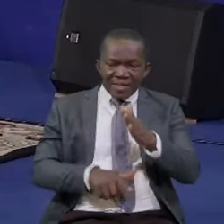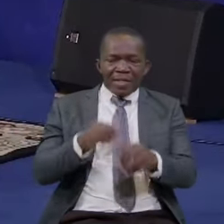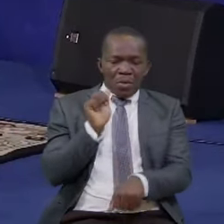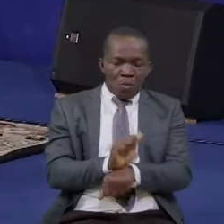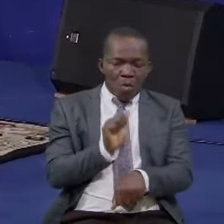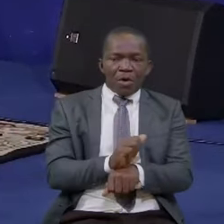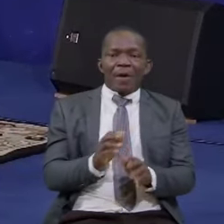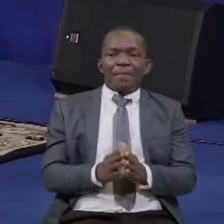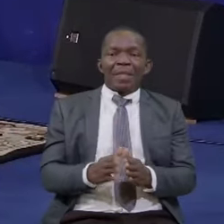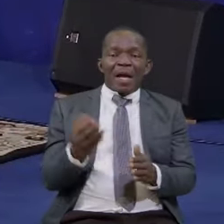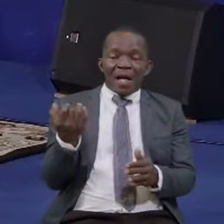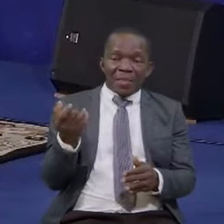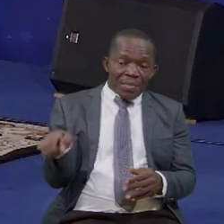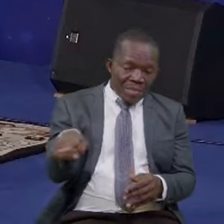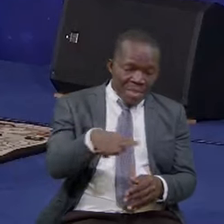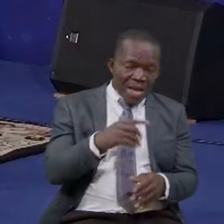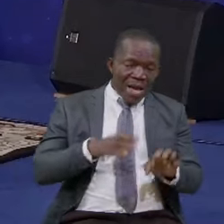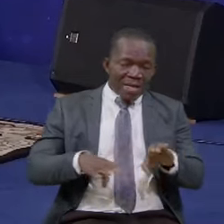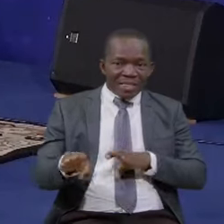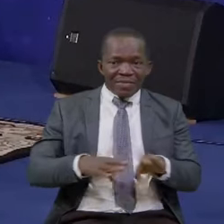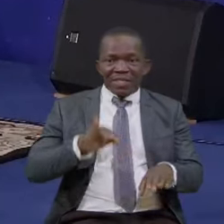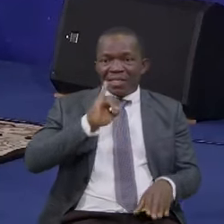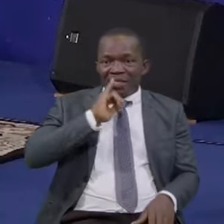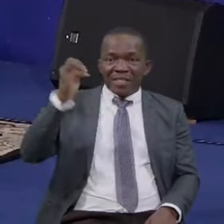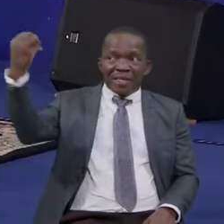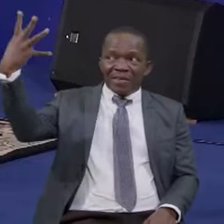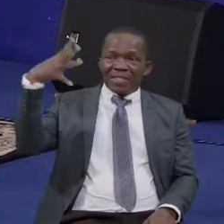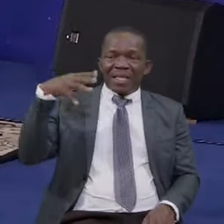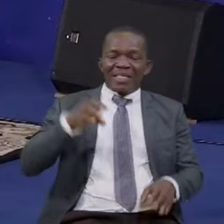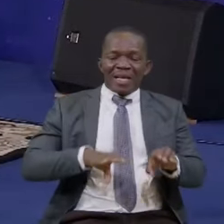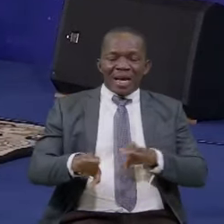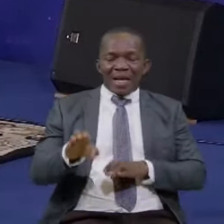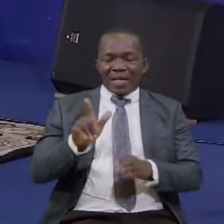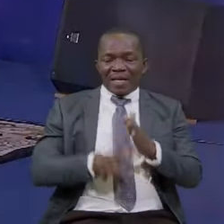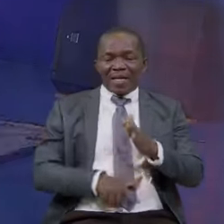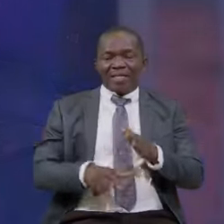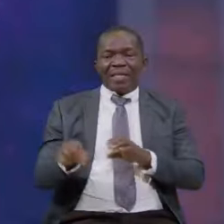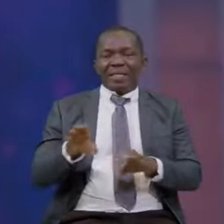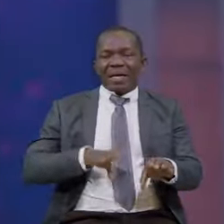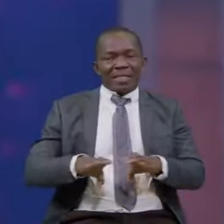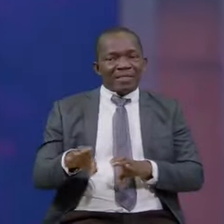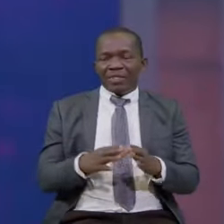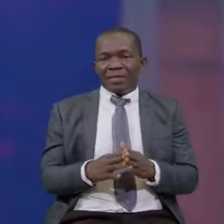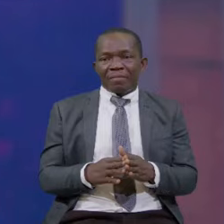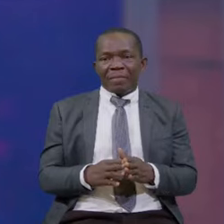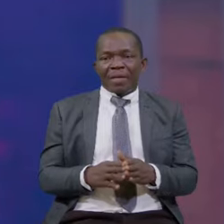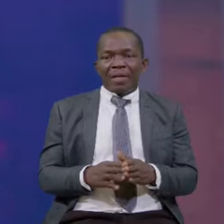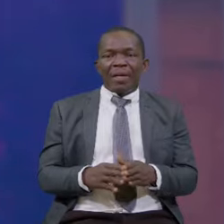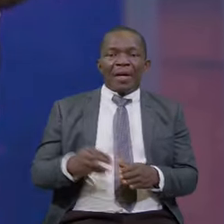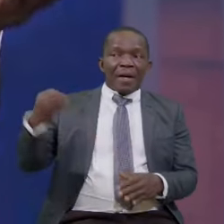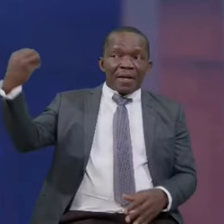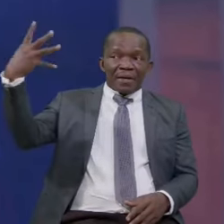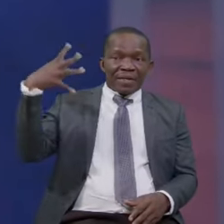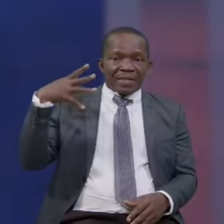activité sans grâce maintenant la grâce ne va pas se fâcher contre